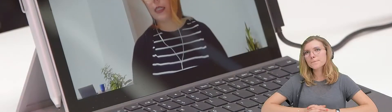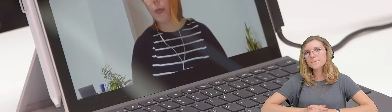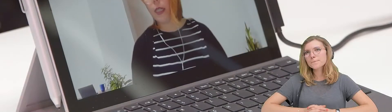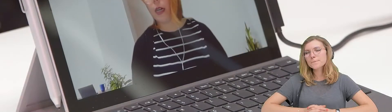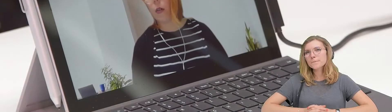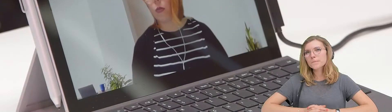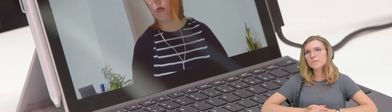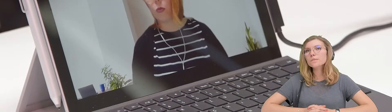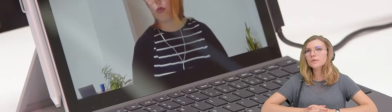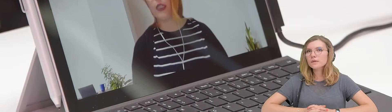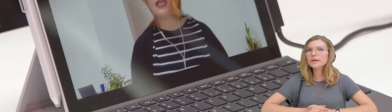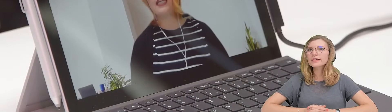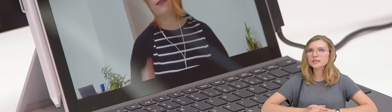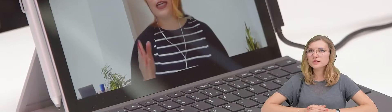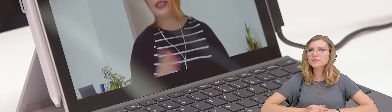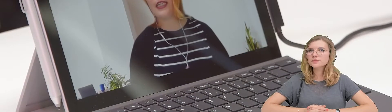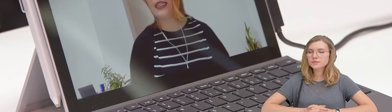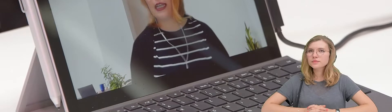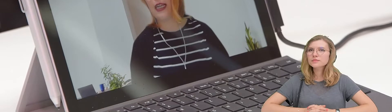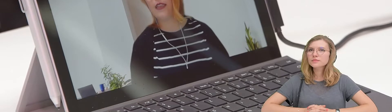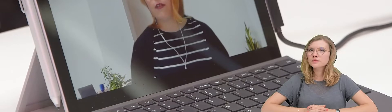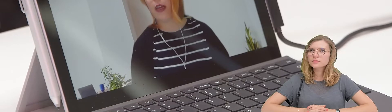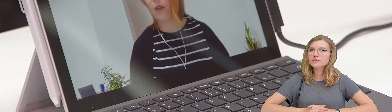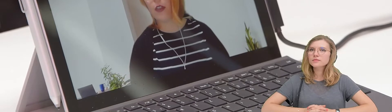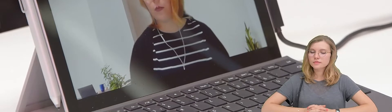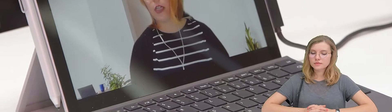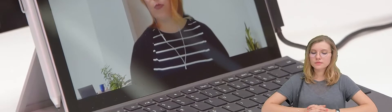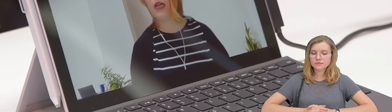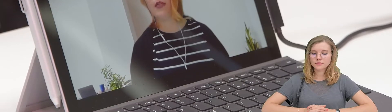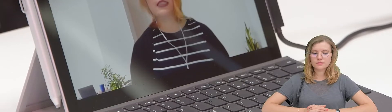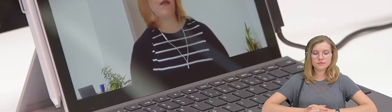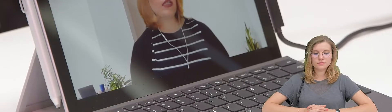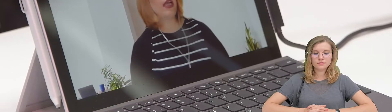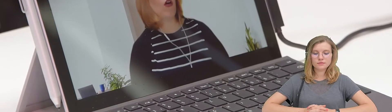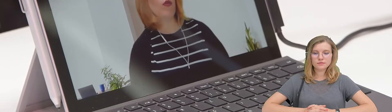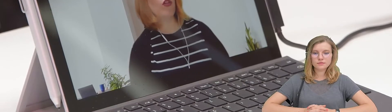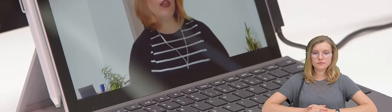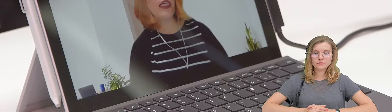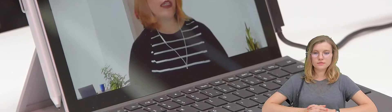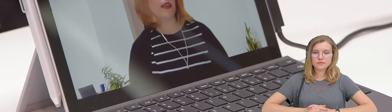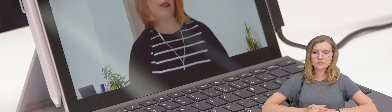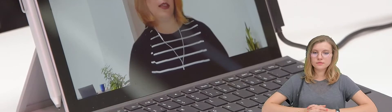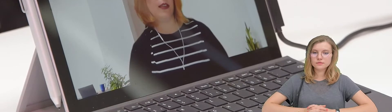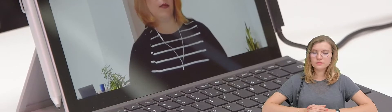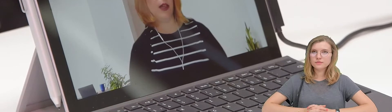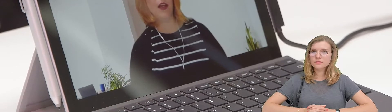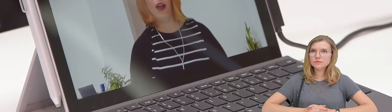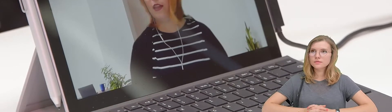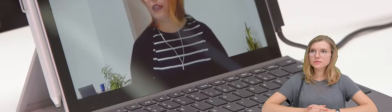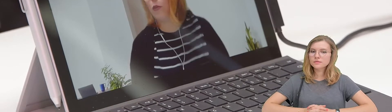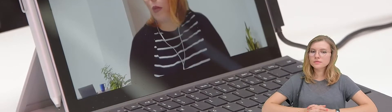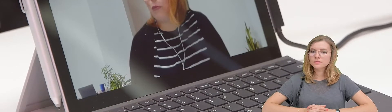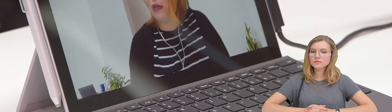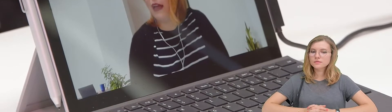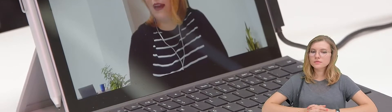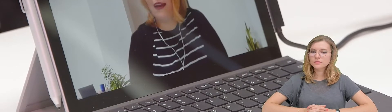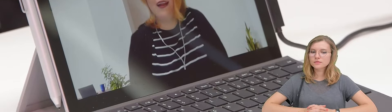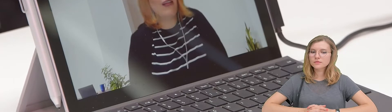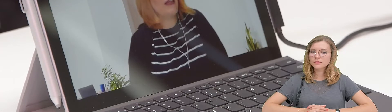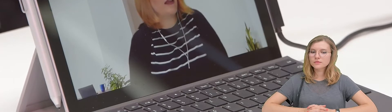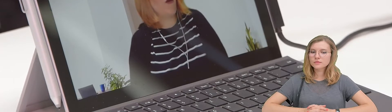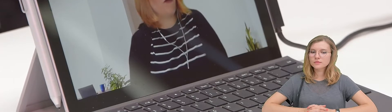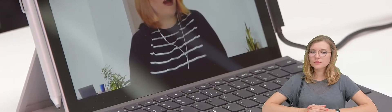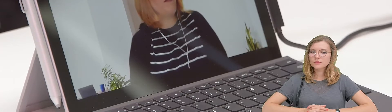um dann die Bilder rauszusuchen. Richtig. Das war jetzt ja hier ein relativ einfaches Beispiel, aber das kann man ja auch mit schwierigeren Texten machen. Ich denke zum Beispiel gerade